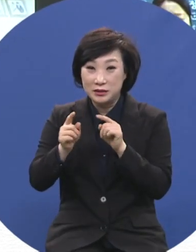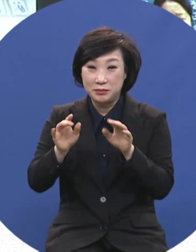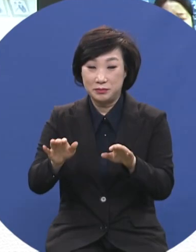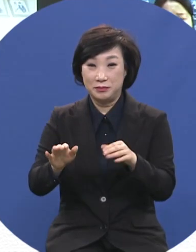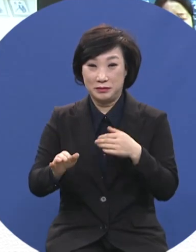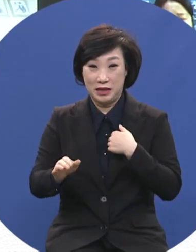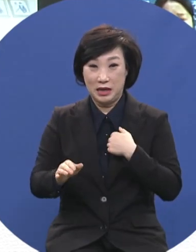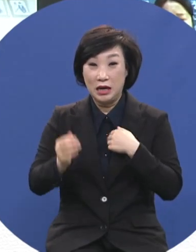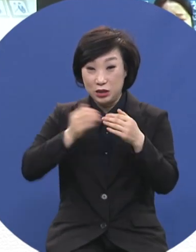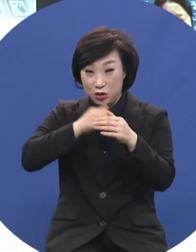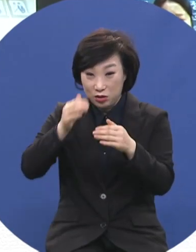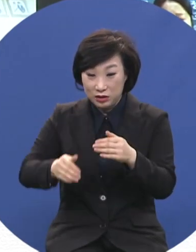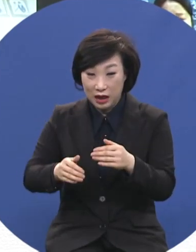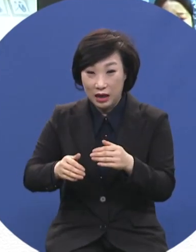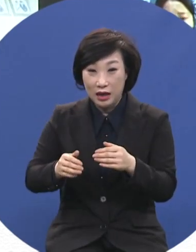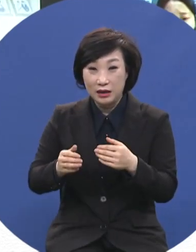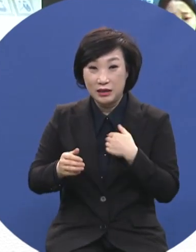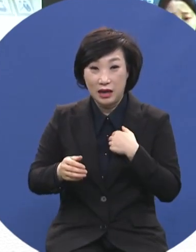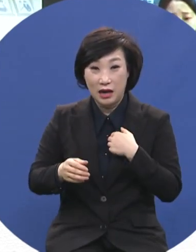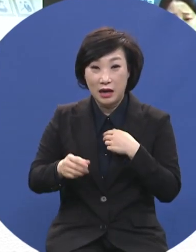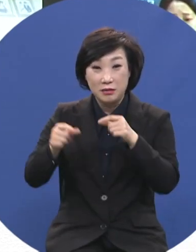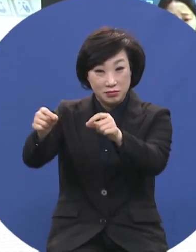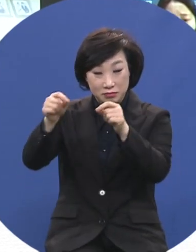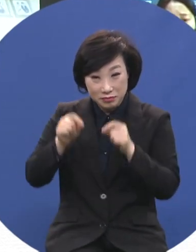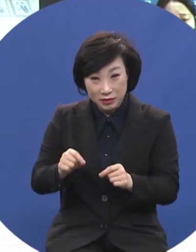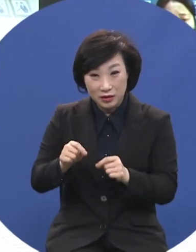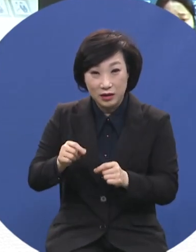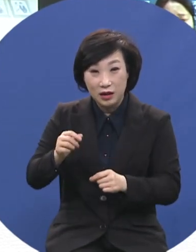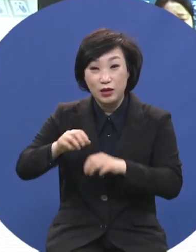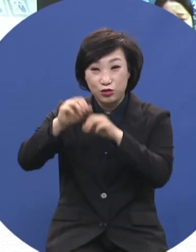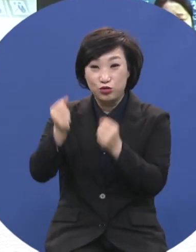자기가 절대 적응을 받지 않는 사람들은